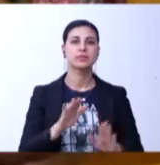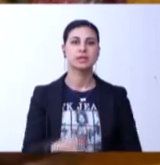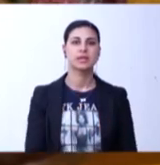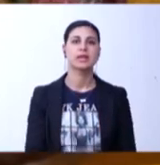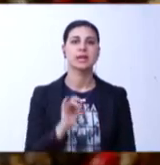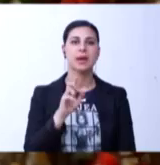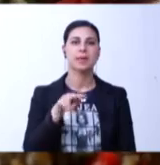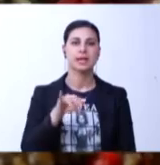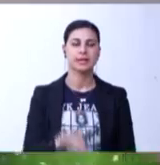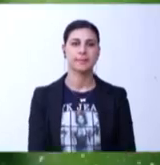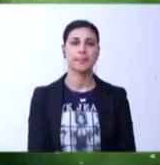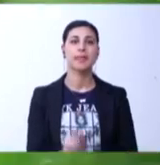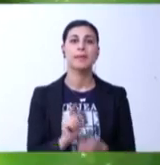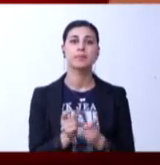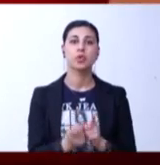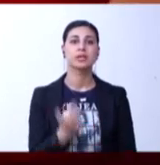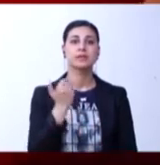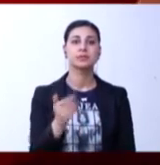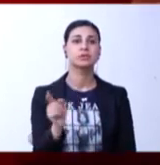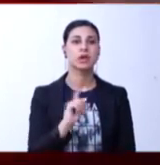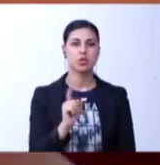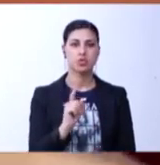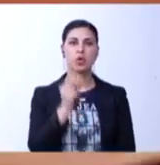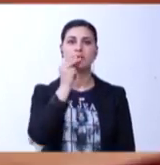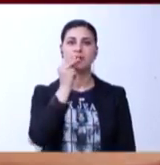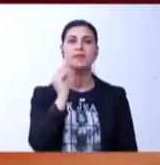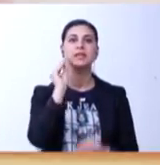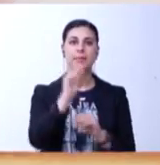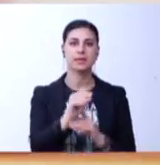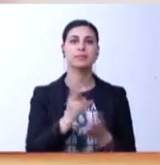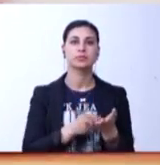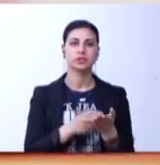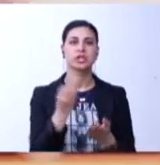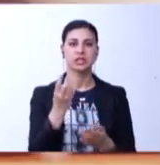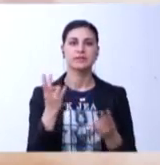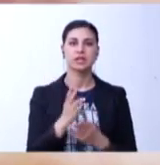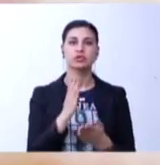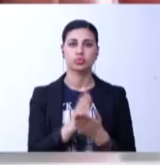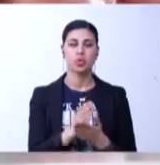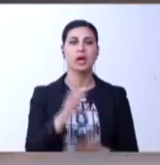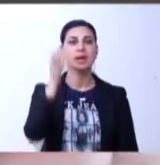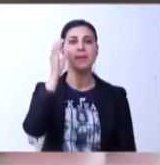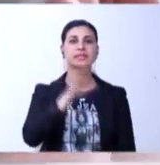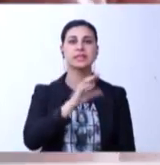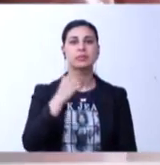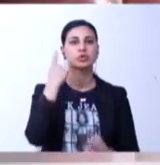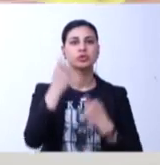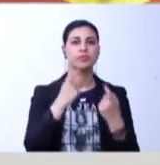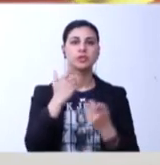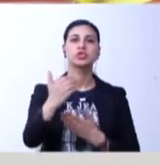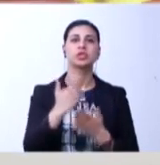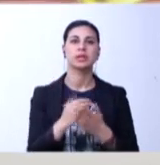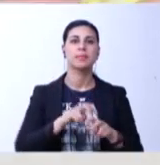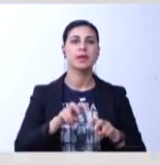ანე რაბენი. მიუხედავად იმისა, რომ კვლევა დამატებით მტკიცებულებებს საჭიროებს, მეცნიერების ინფორმაციით